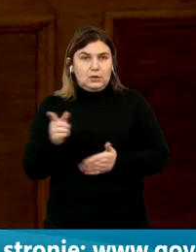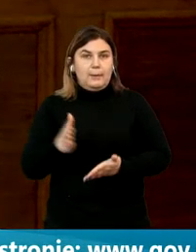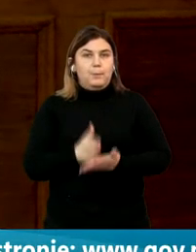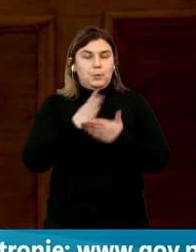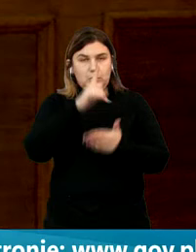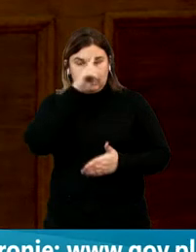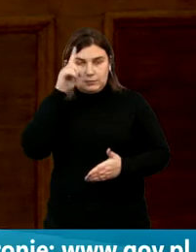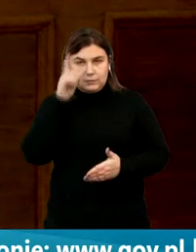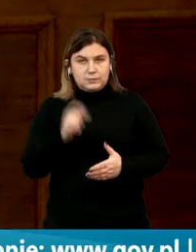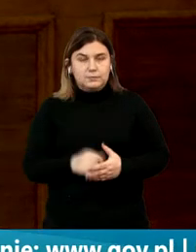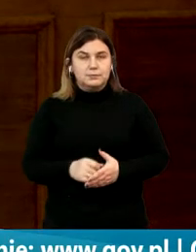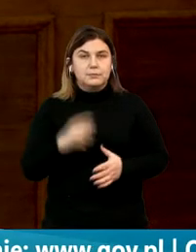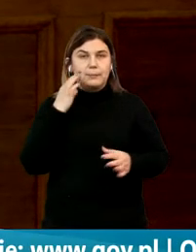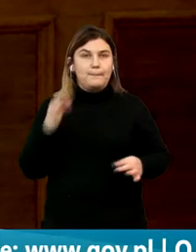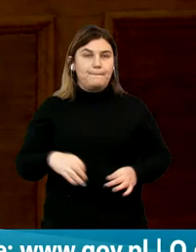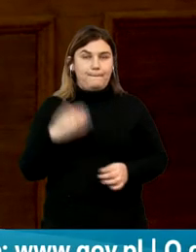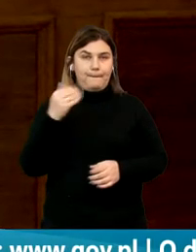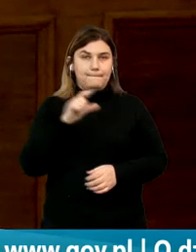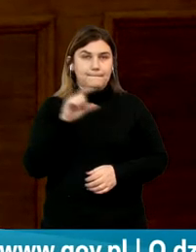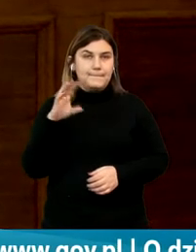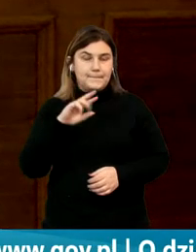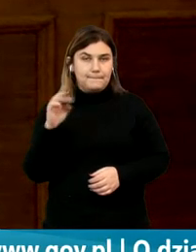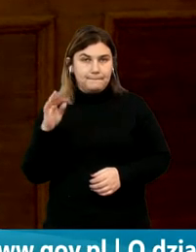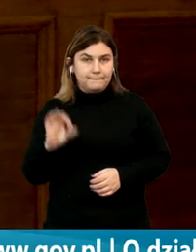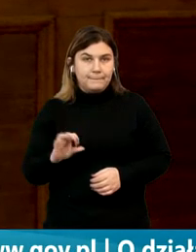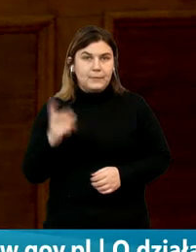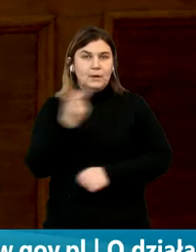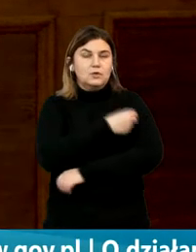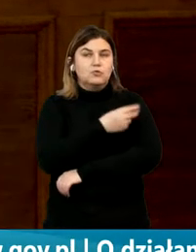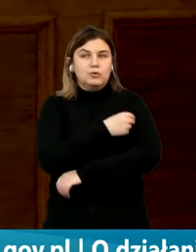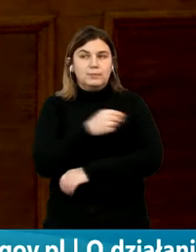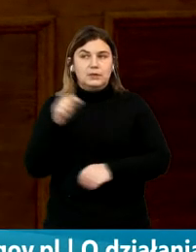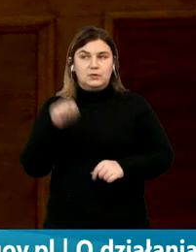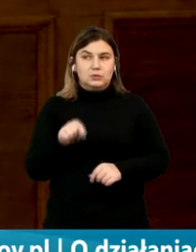społeczną. Pani Małgorzato, jeżeli chodzi o szczepienia, to tutaj